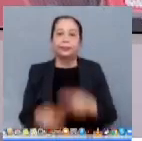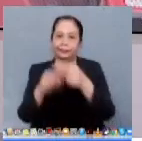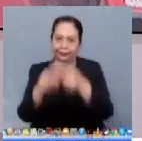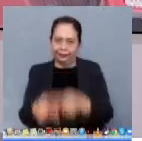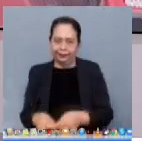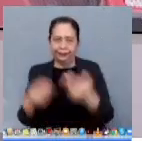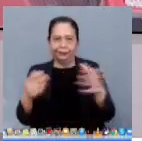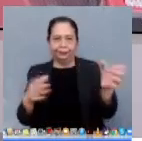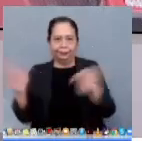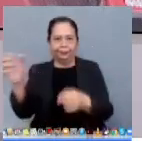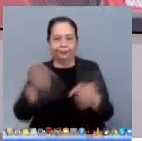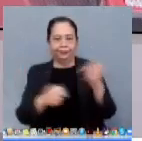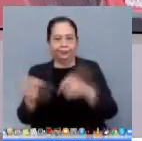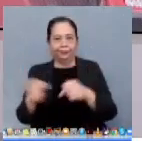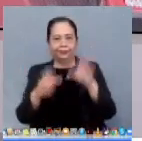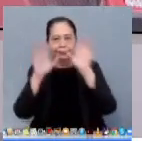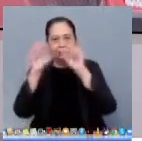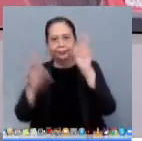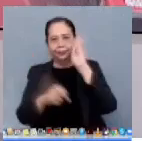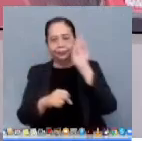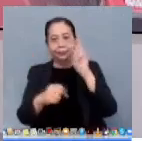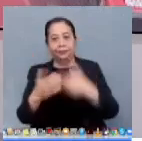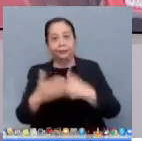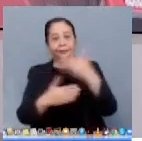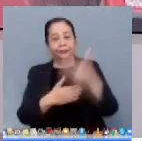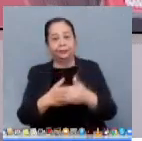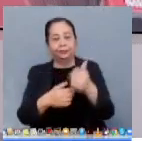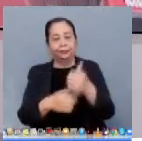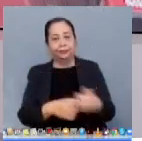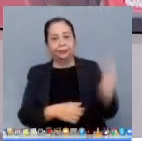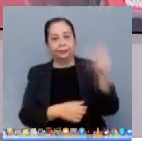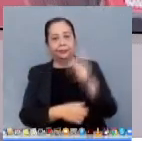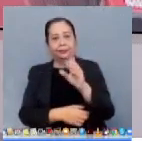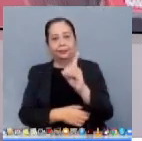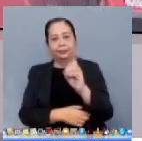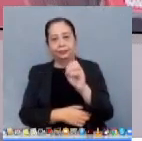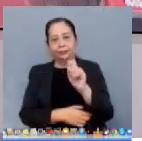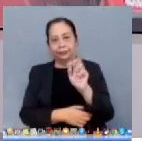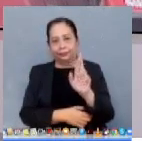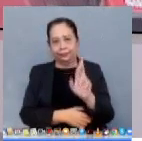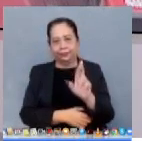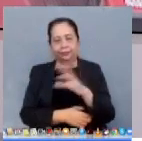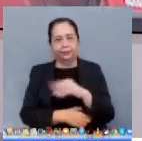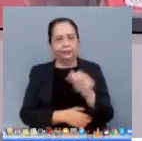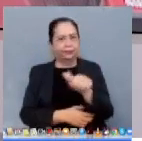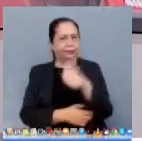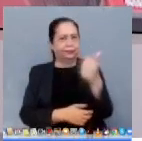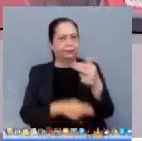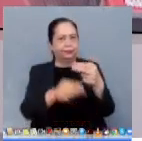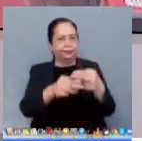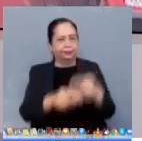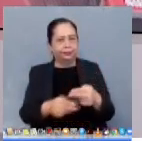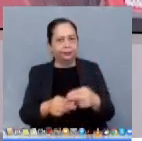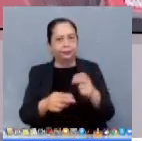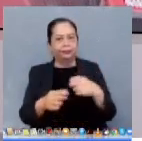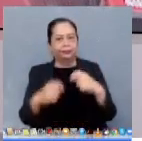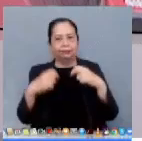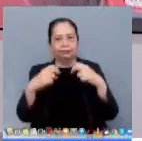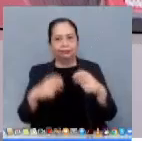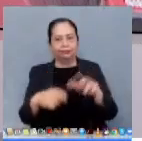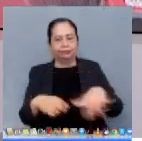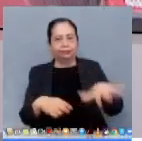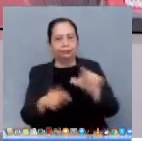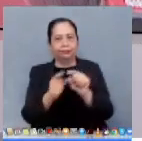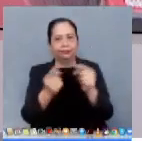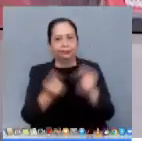Bongbong Marcos ang magiging susunod na kalihim ng Department of Transportation at ang iba pang mamumuno sa sektor na ito. Narito po ang aking